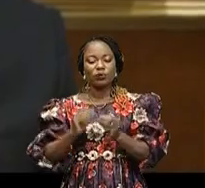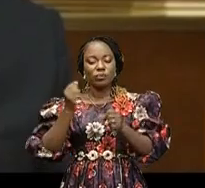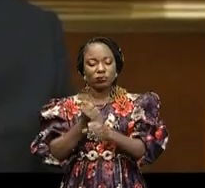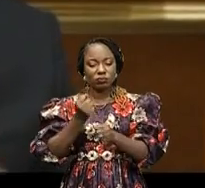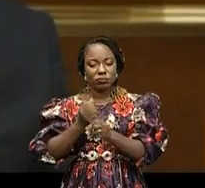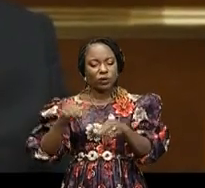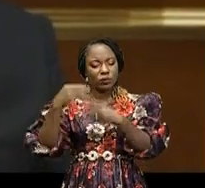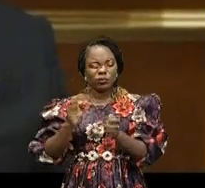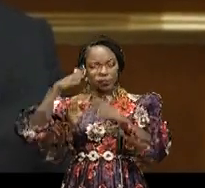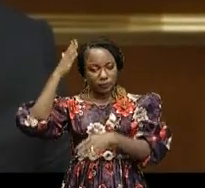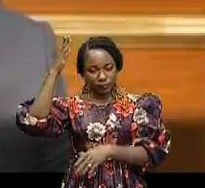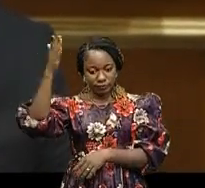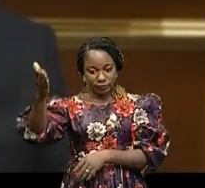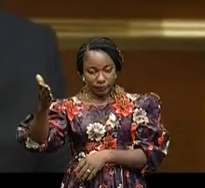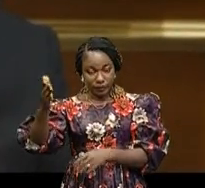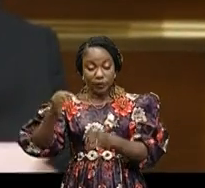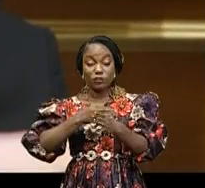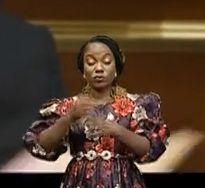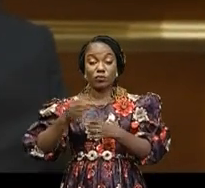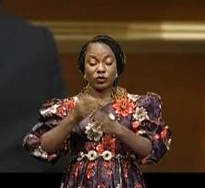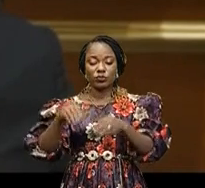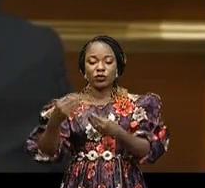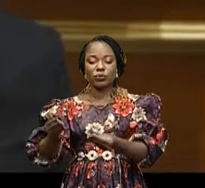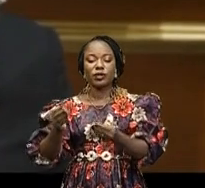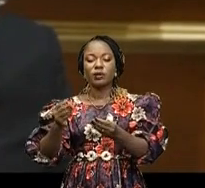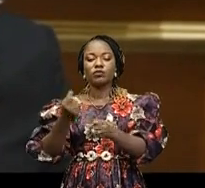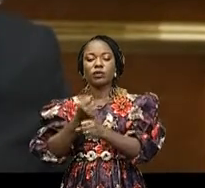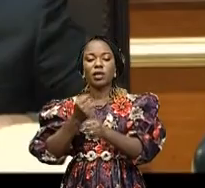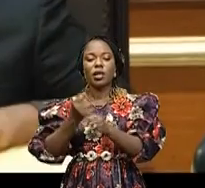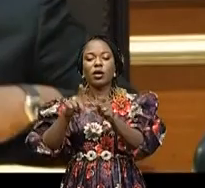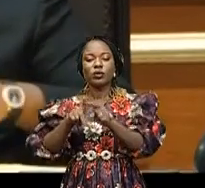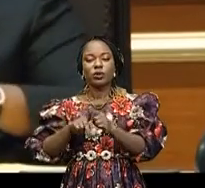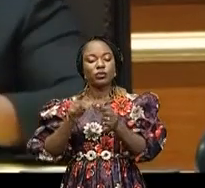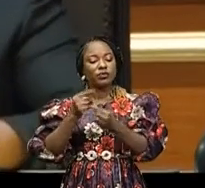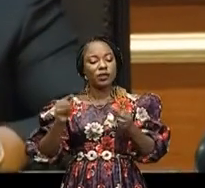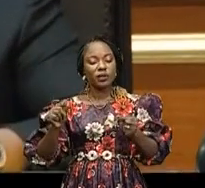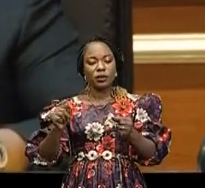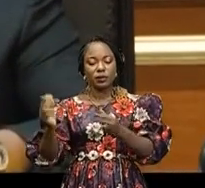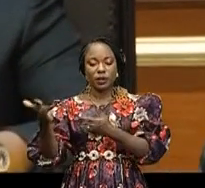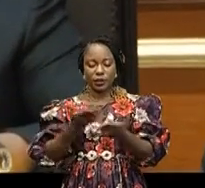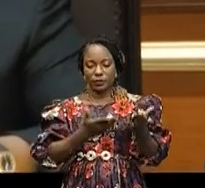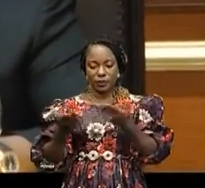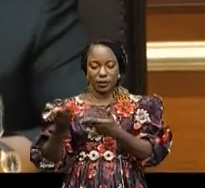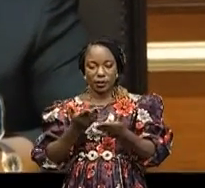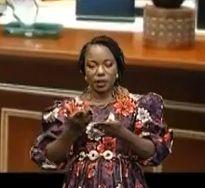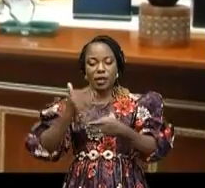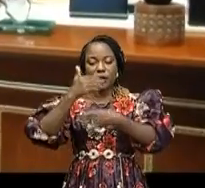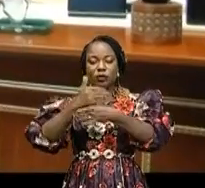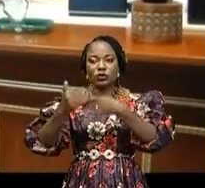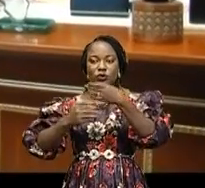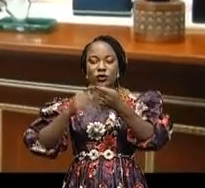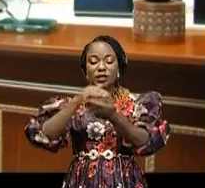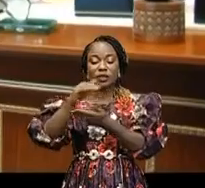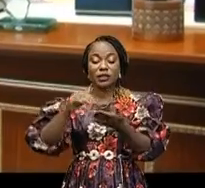projetés, la formation à l'auto-emploi et l'incubation de l'entrepreneuriat. La construction d'un centre